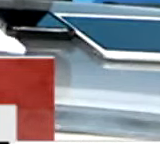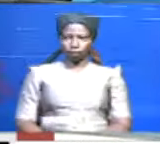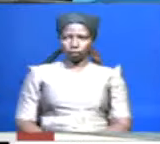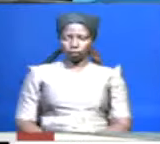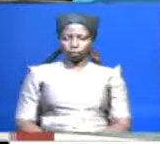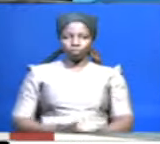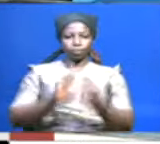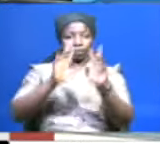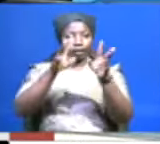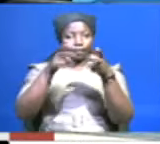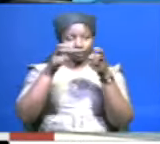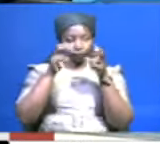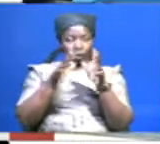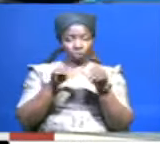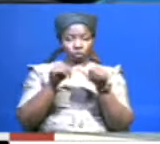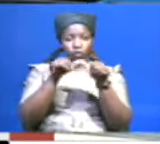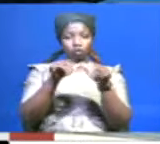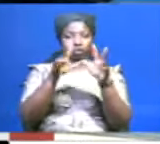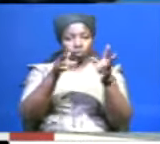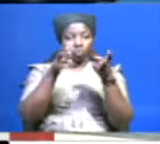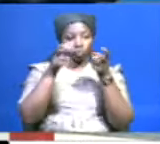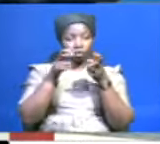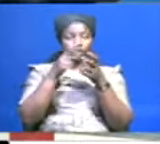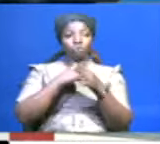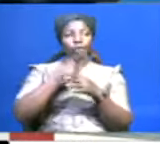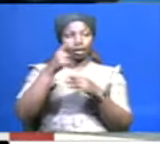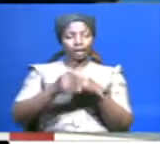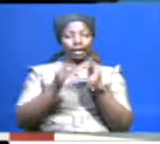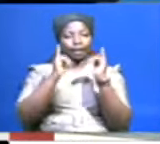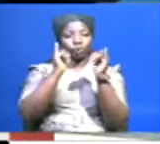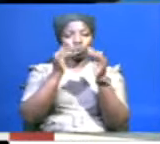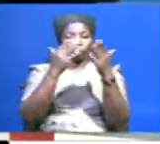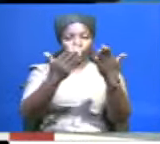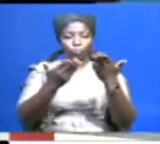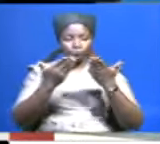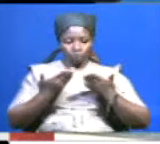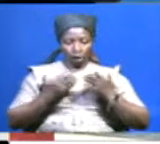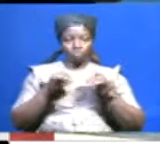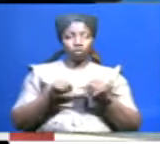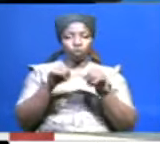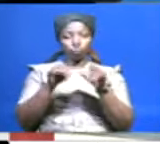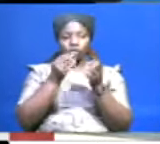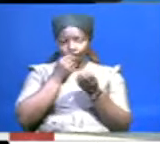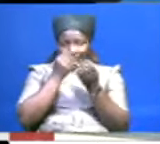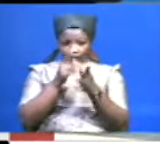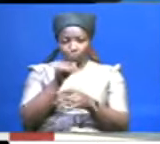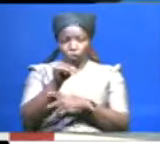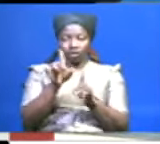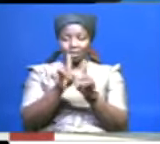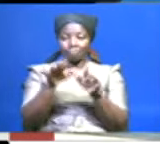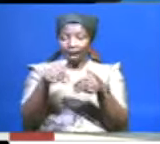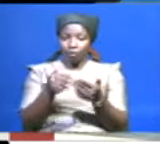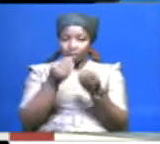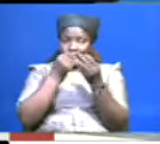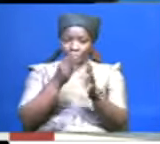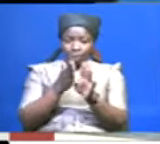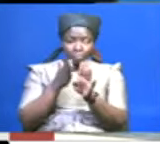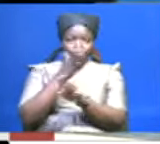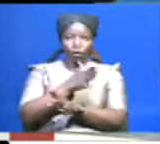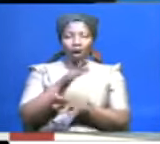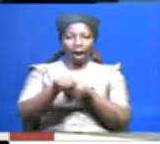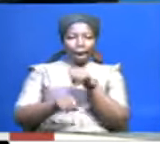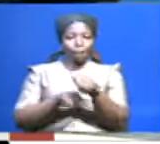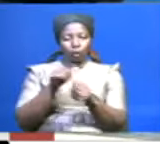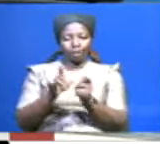Na mtazamaji unaendelea kutazama Darubini Weekend. Karibu tena tuendelee kukufahamisha. Na kama tulivyotangulia kukujuza hapo awali kuhusiana na